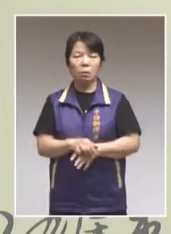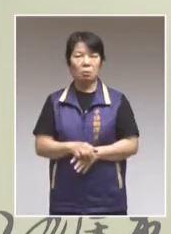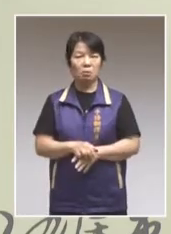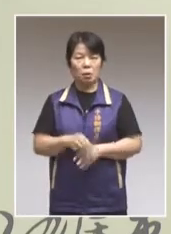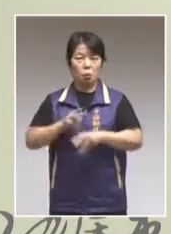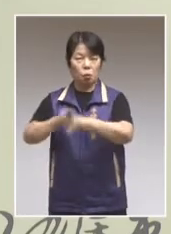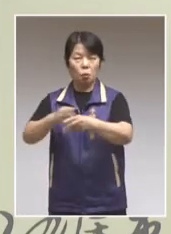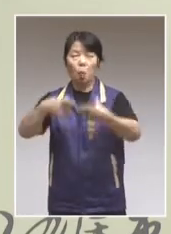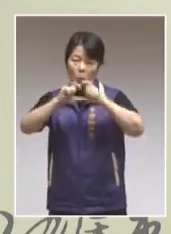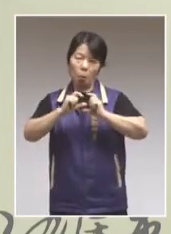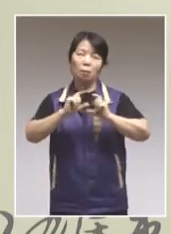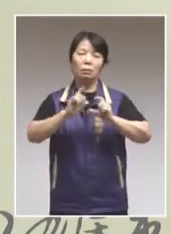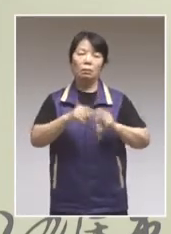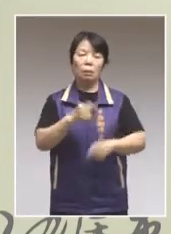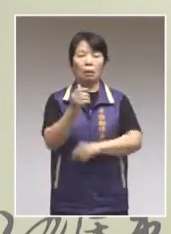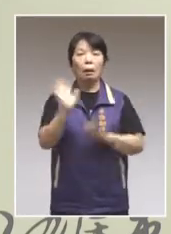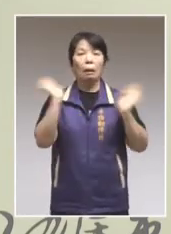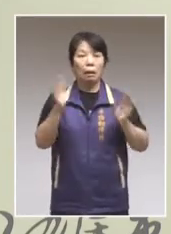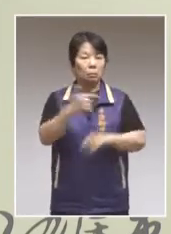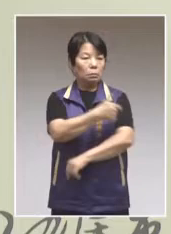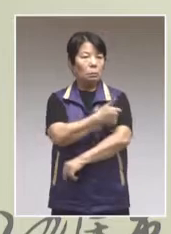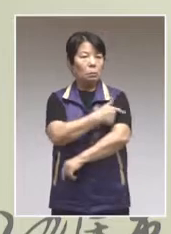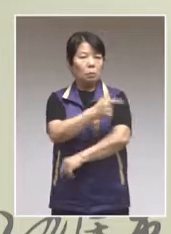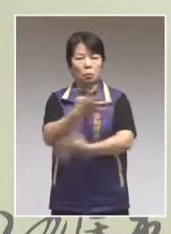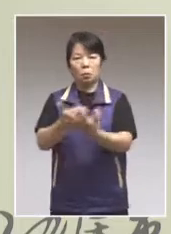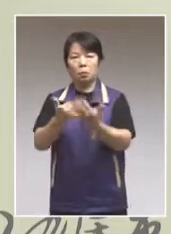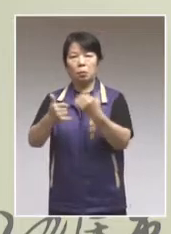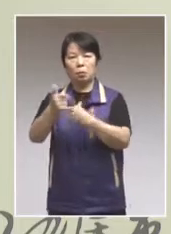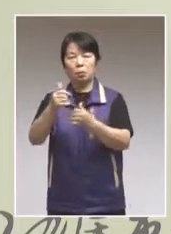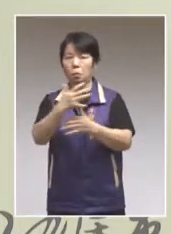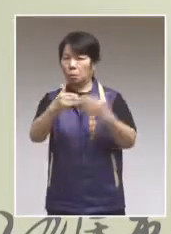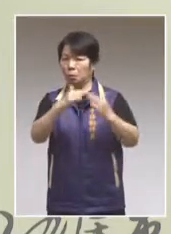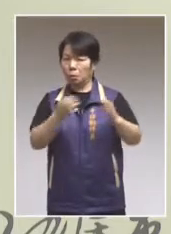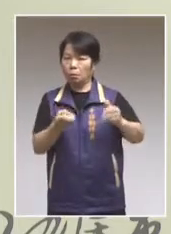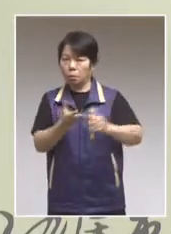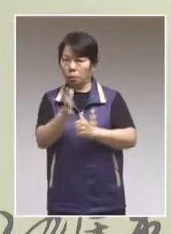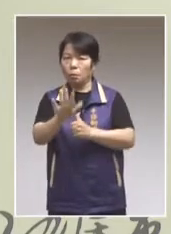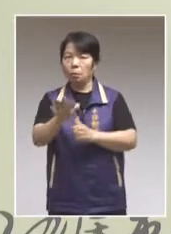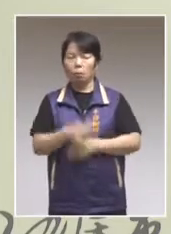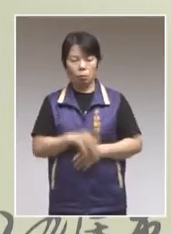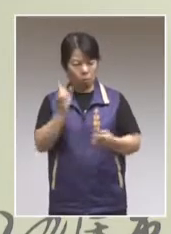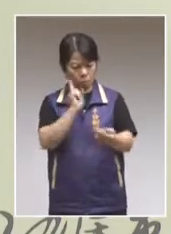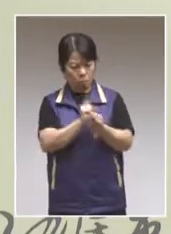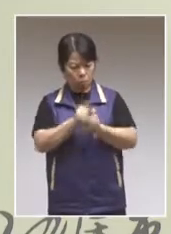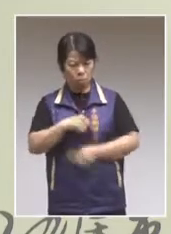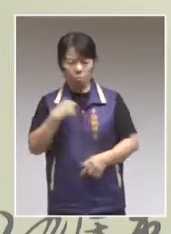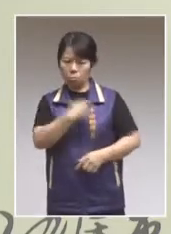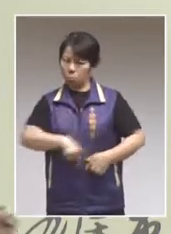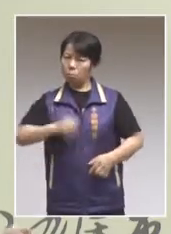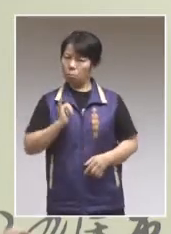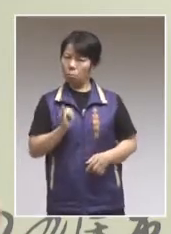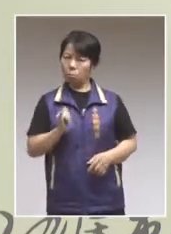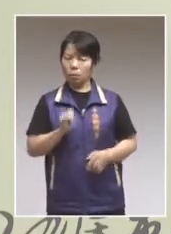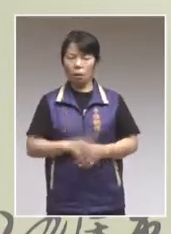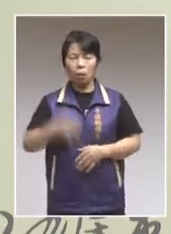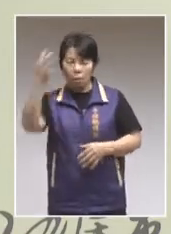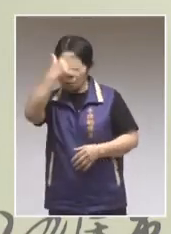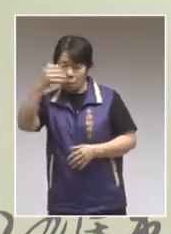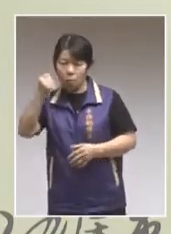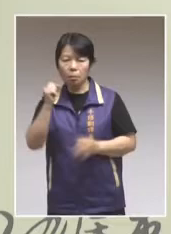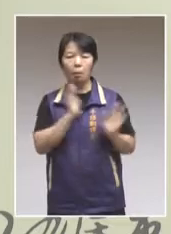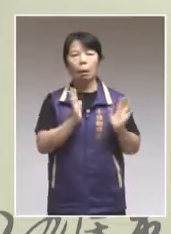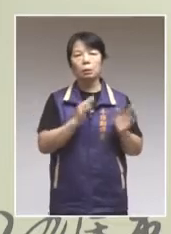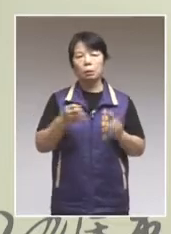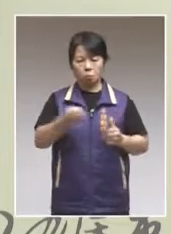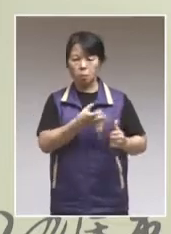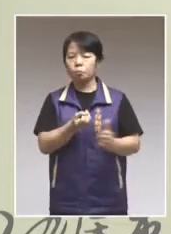去学校染疫、哦欸、不知道，因为症状很轻，然后回来、啊、阿公阿嬷长辈了就对了，